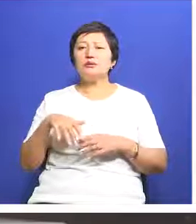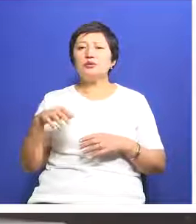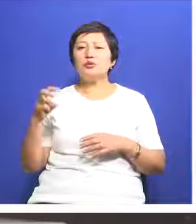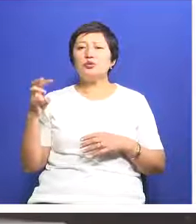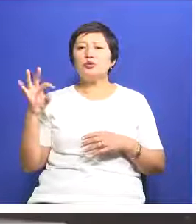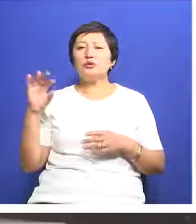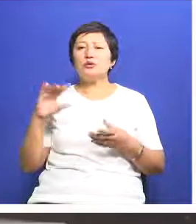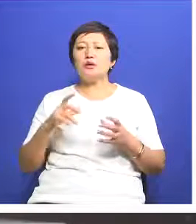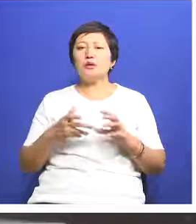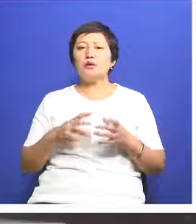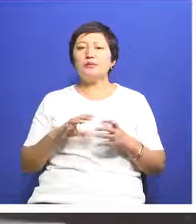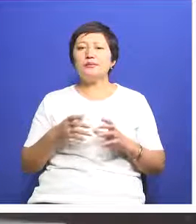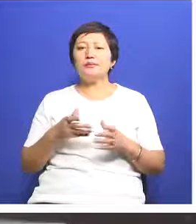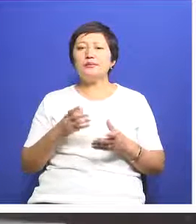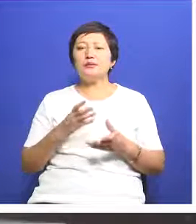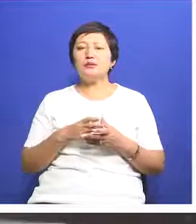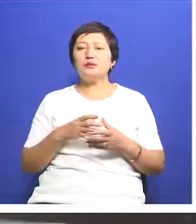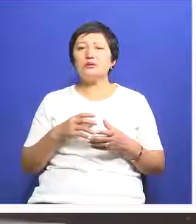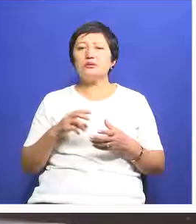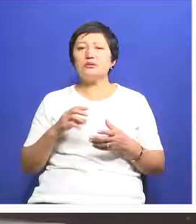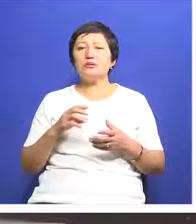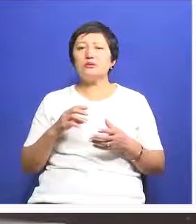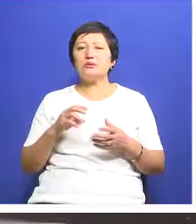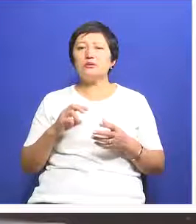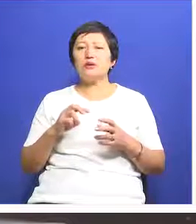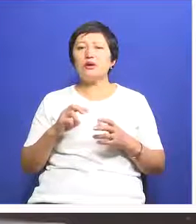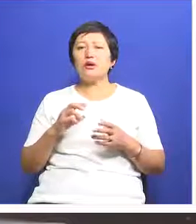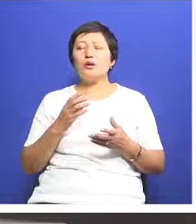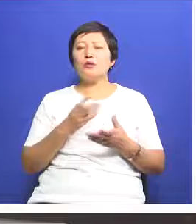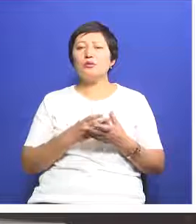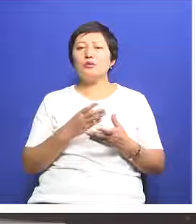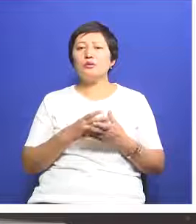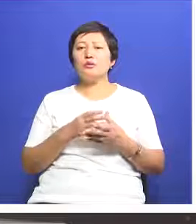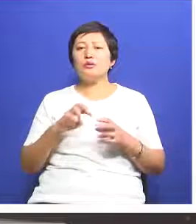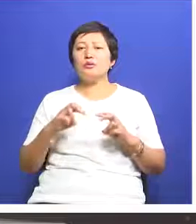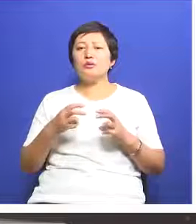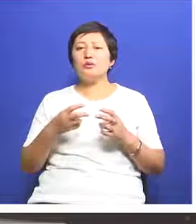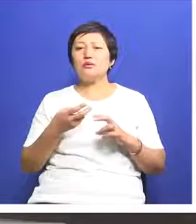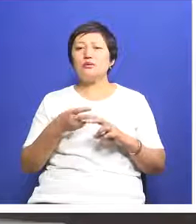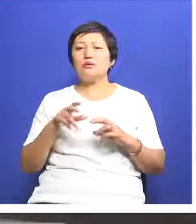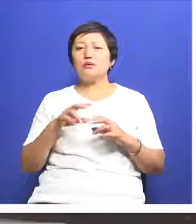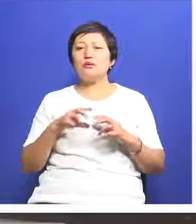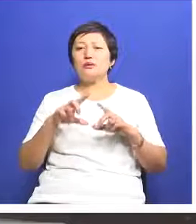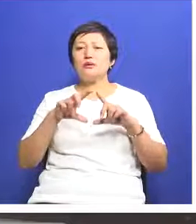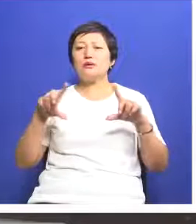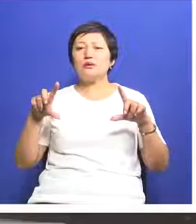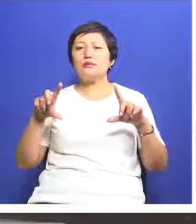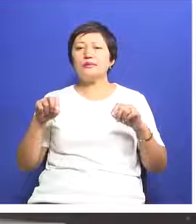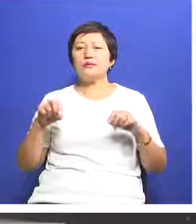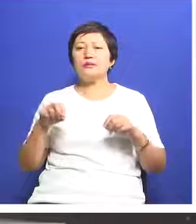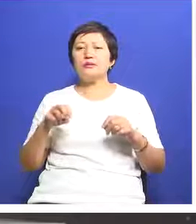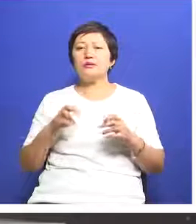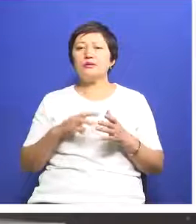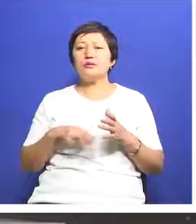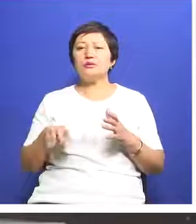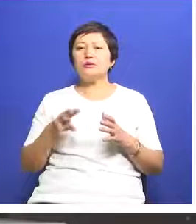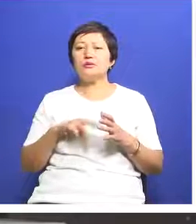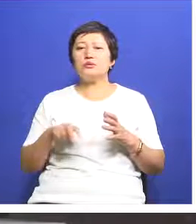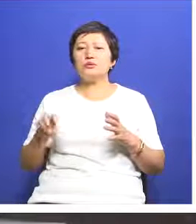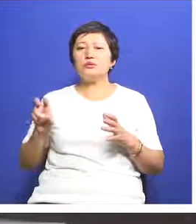Törtkül'deki ağılımız var. Sol jerde de tura osunday budan da sin aşırlaw olardık. Sol eki mektepti 300 orındık